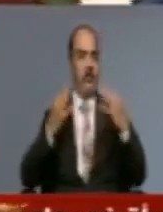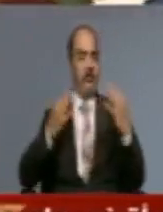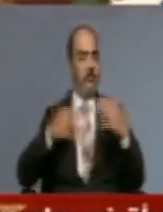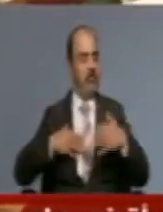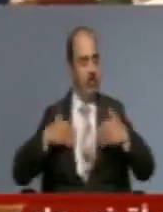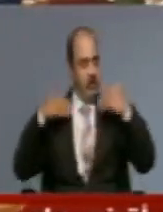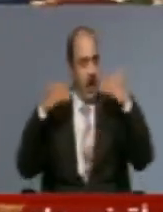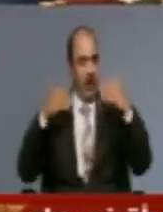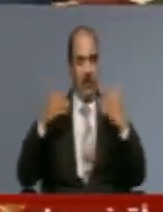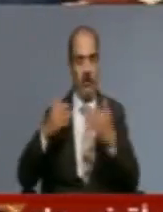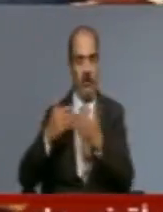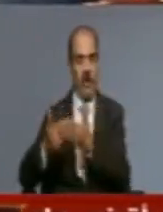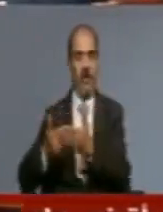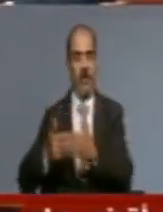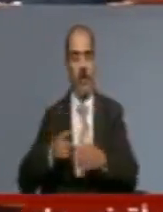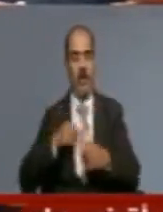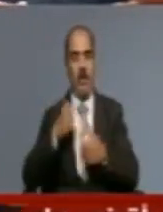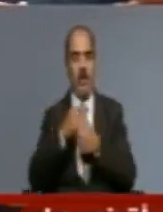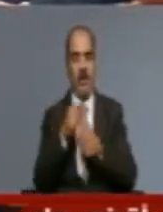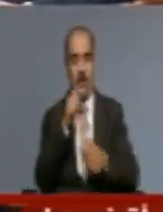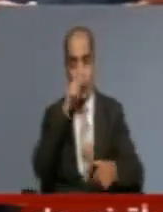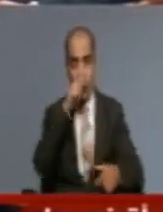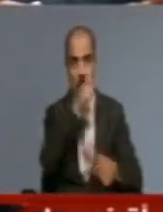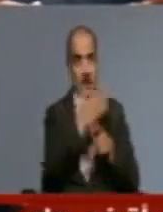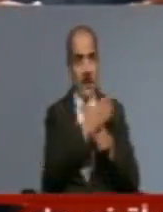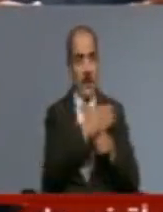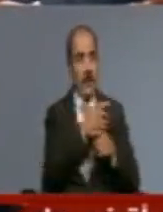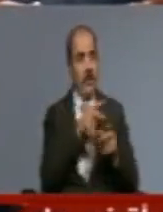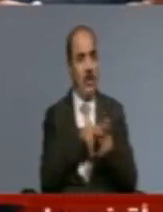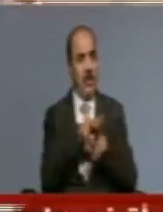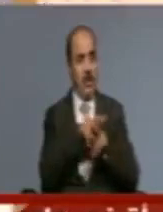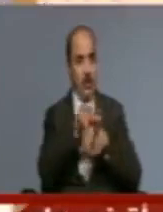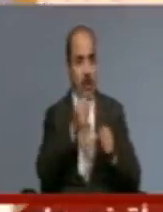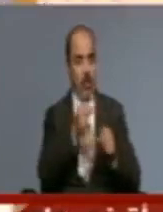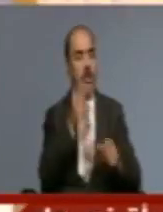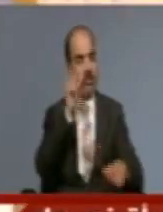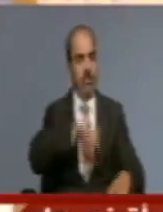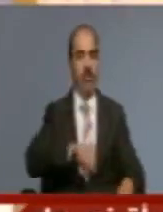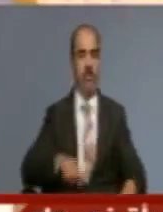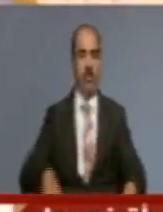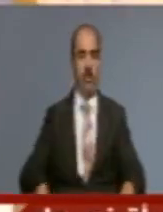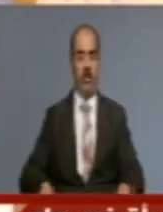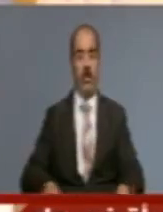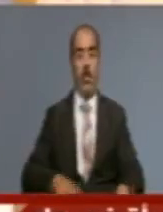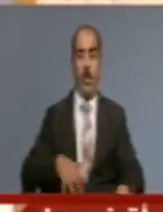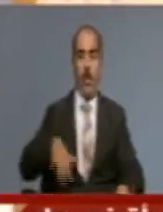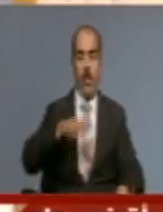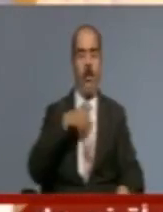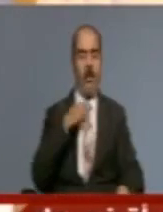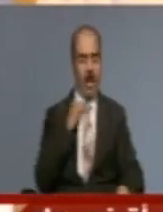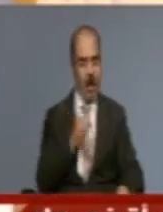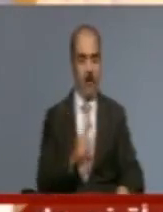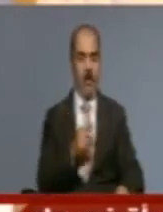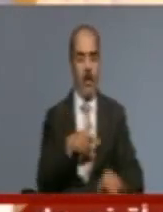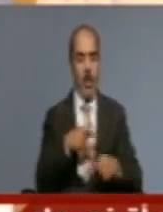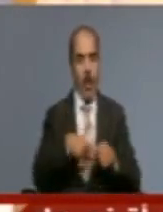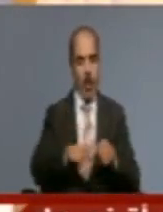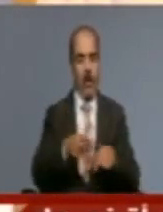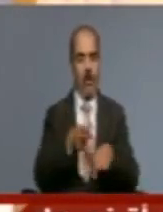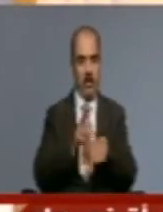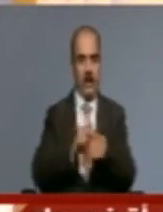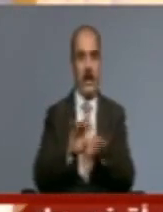ومساندة، وتغليظ عقوبات الإيذاء البدني في إطار الأسرة. وكلنا ثقة في صدور قانون أحوال